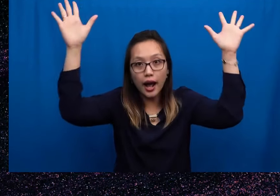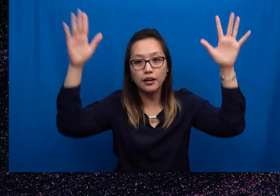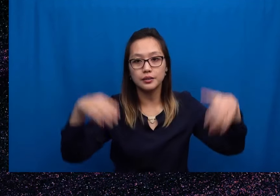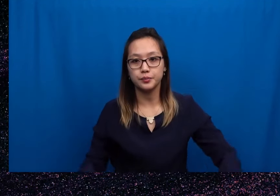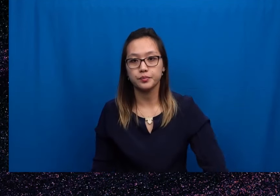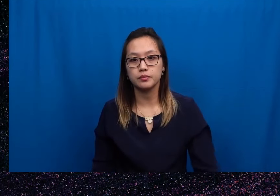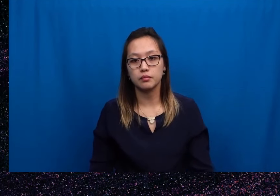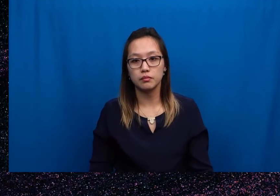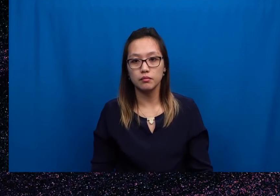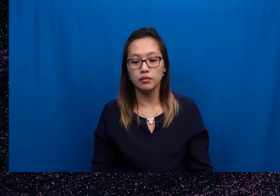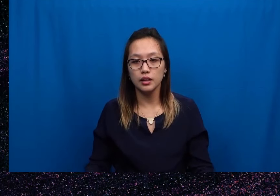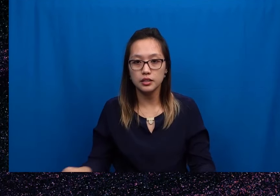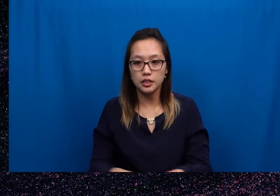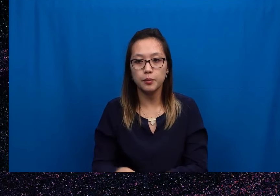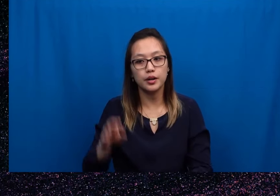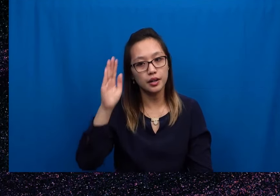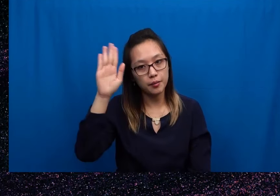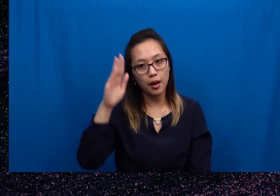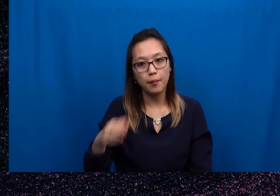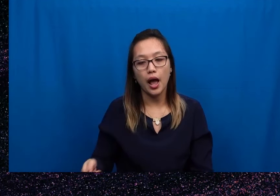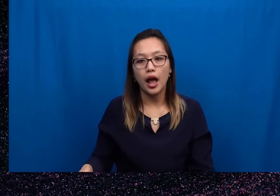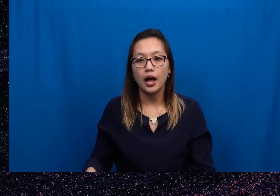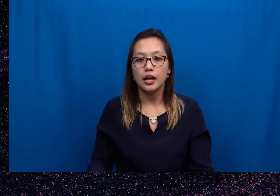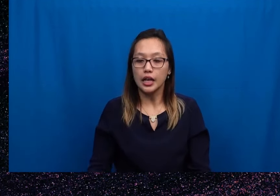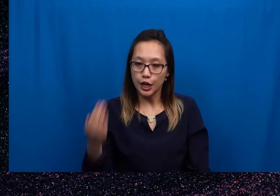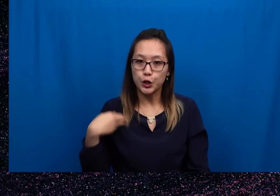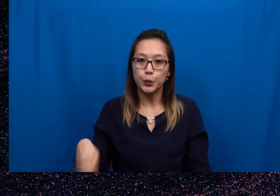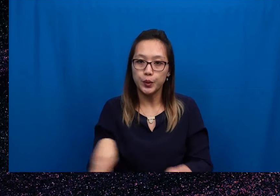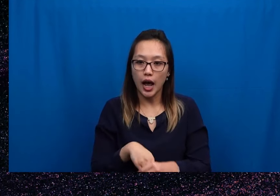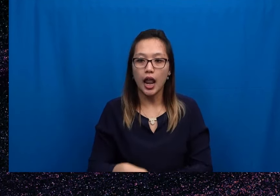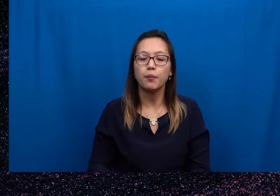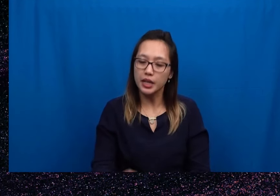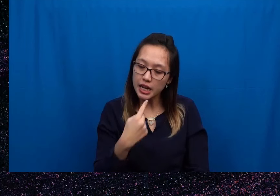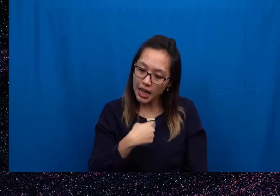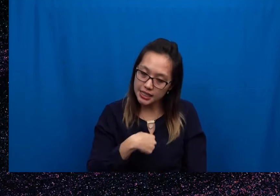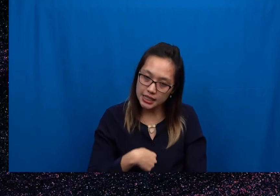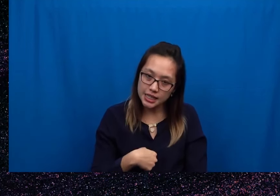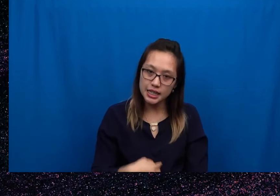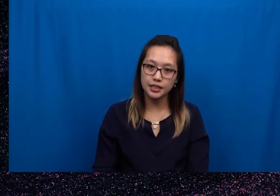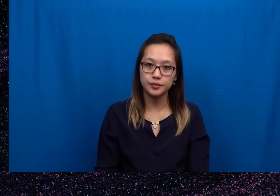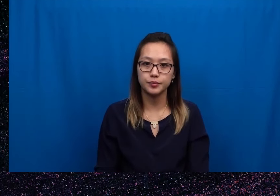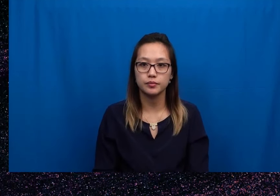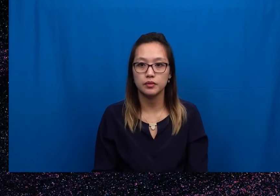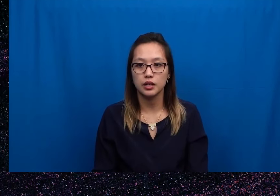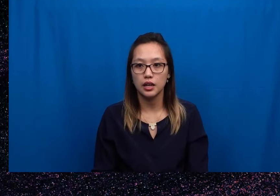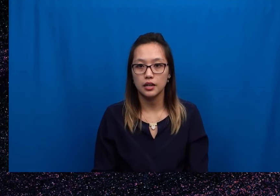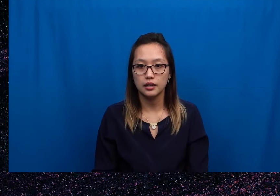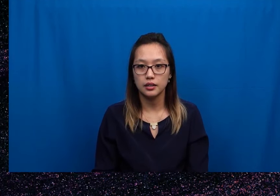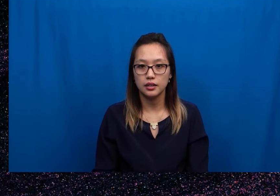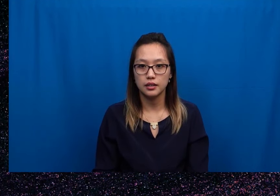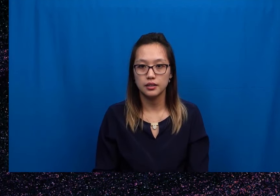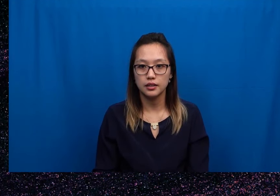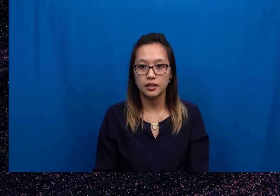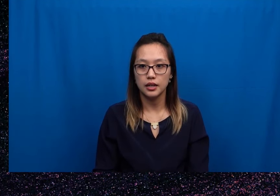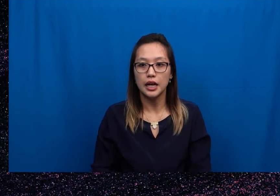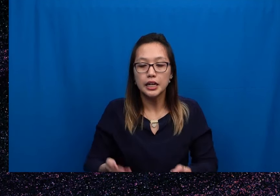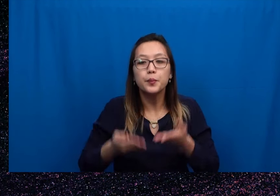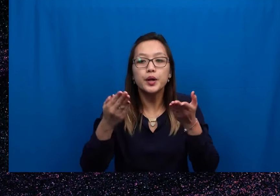mempunyai hidup dalam dirinya sendiri, demikian juga diberikannya anak mempunyai hidup dalam